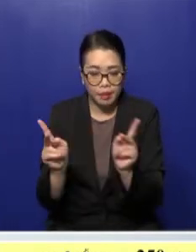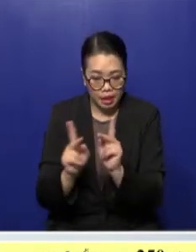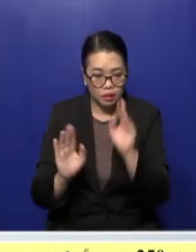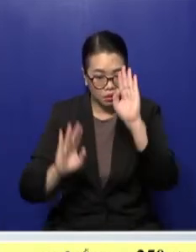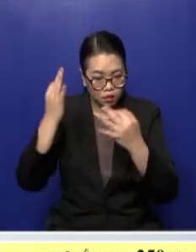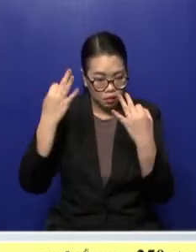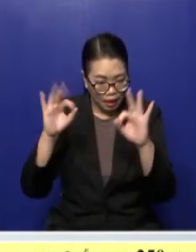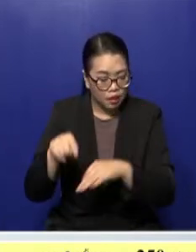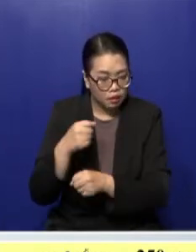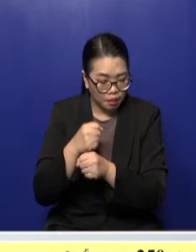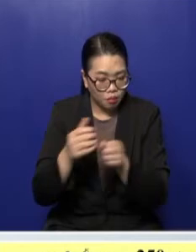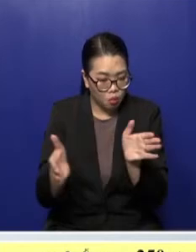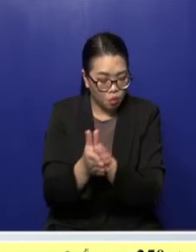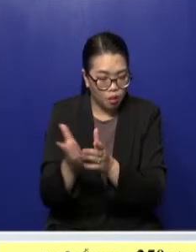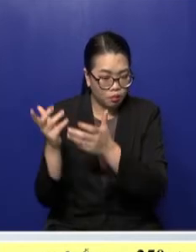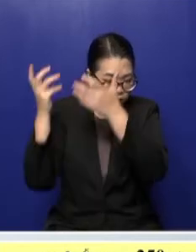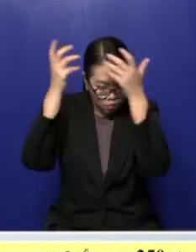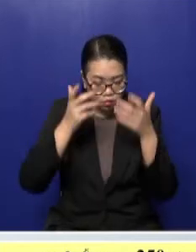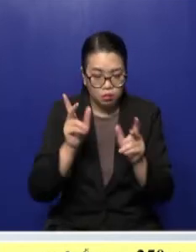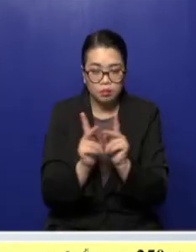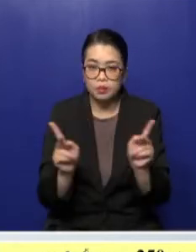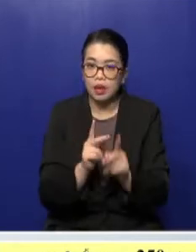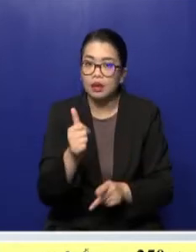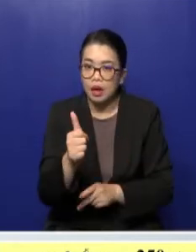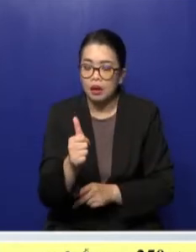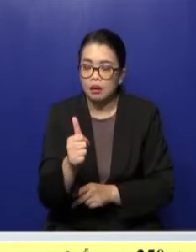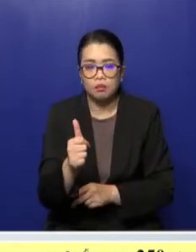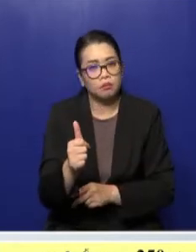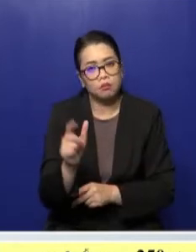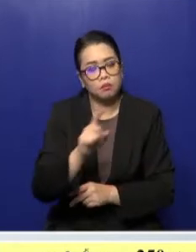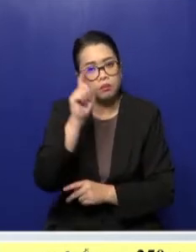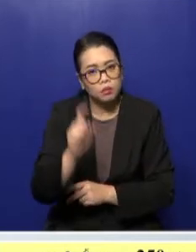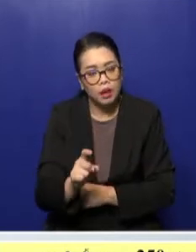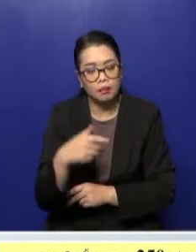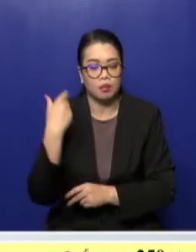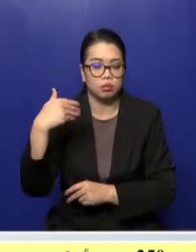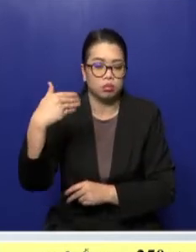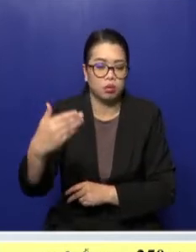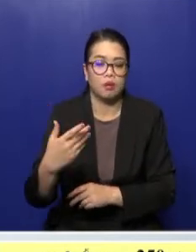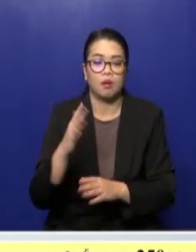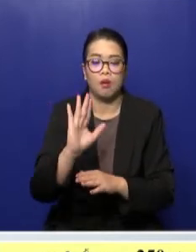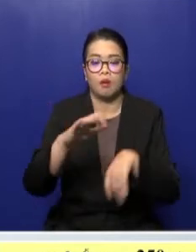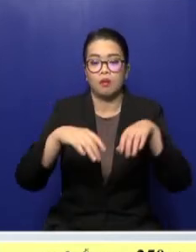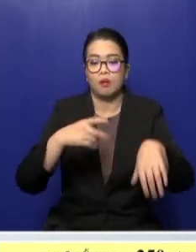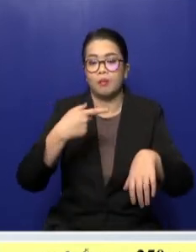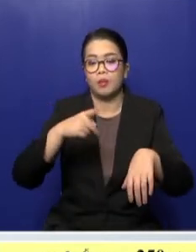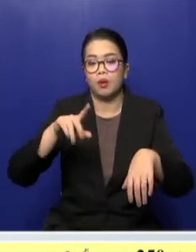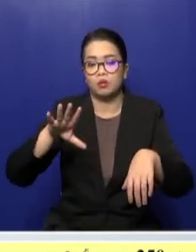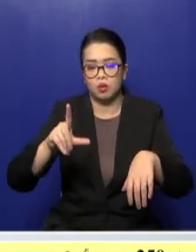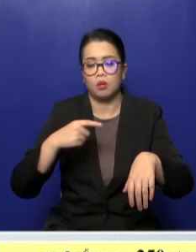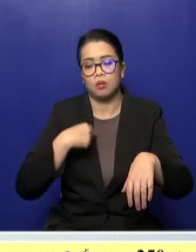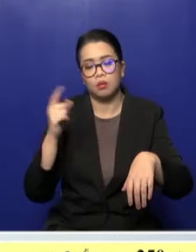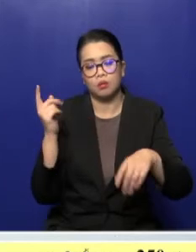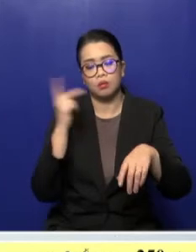ไม่มีตอนบีสภาพปัญหาปปชนะครับเมื่อกี้มาแต่ผมก็สามารถที่